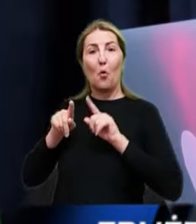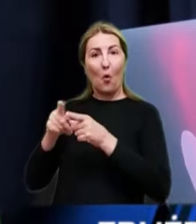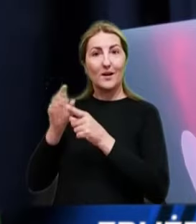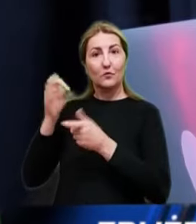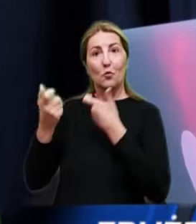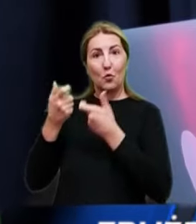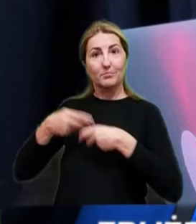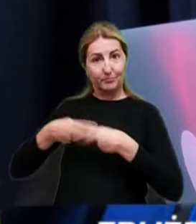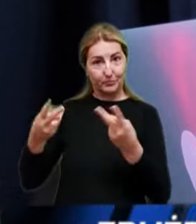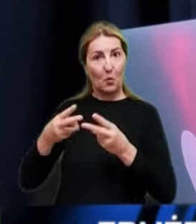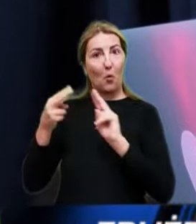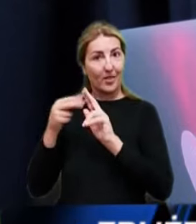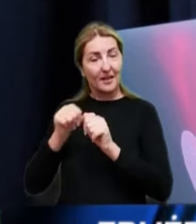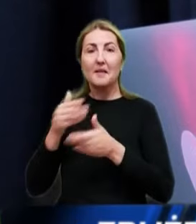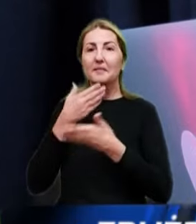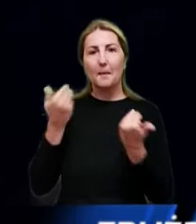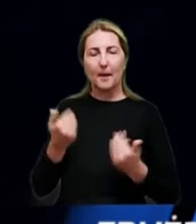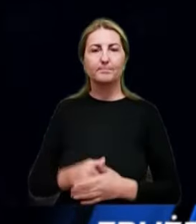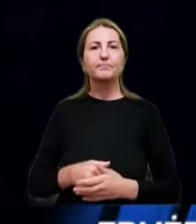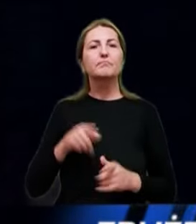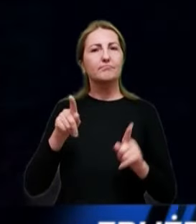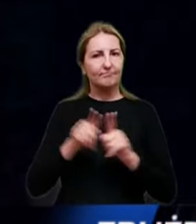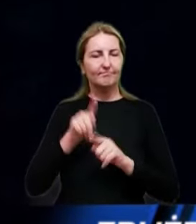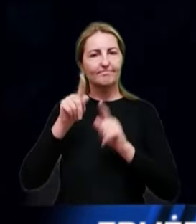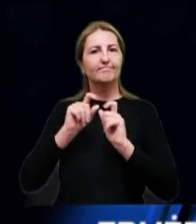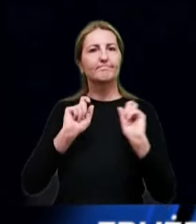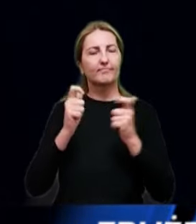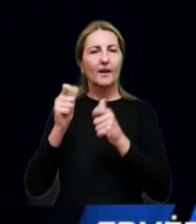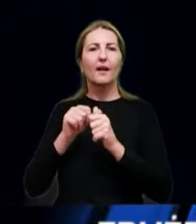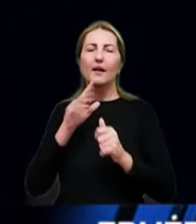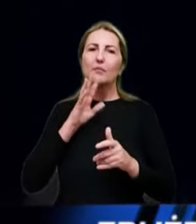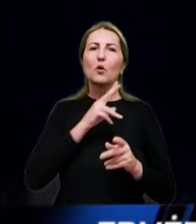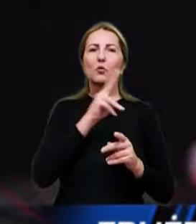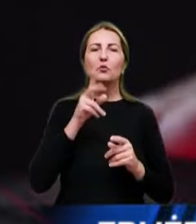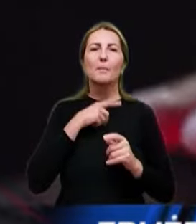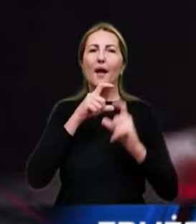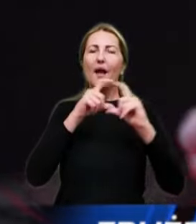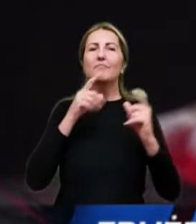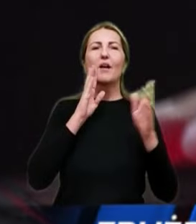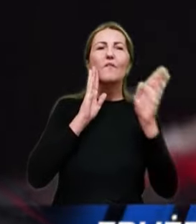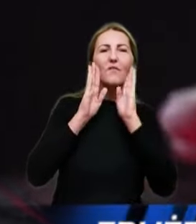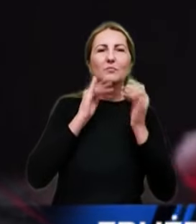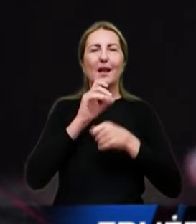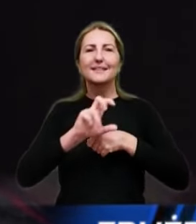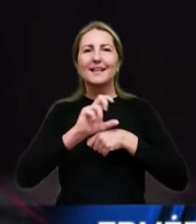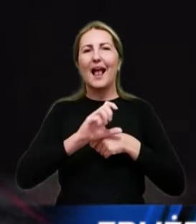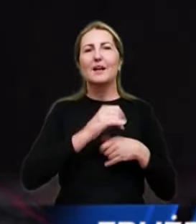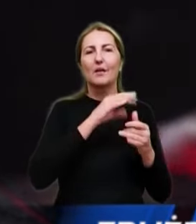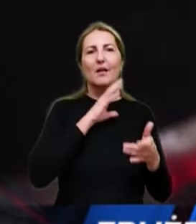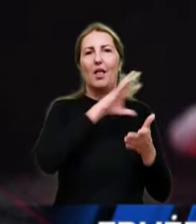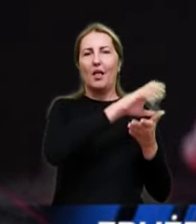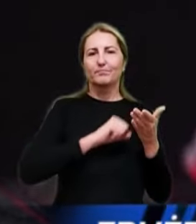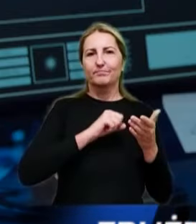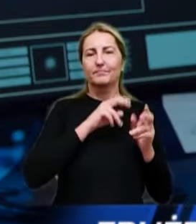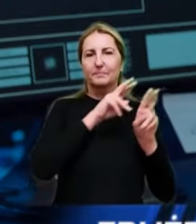kontakt. Pojawiają się także przypadki wykorzystania tragedii do przejęcia kont użytkowników w mediach społecznościowych. Policjanci apelują, by